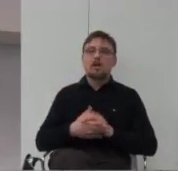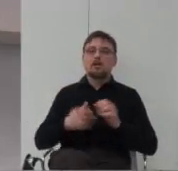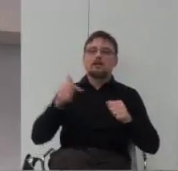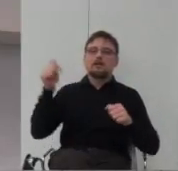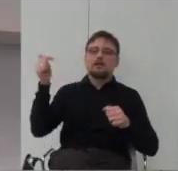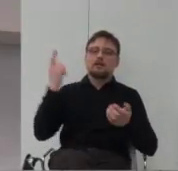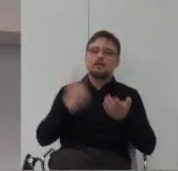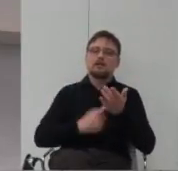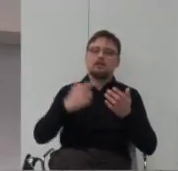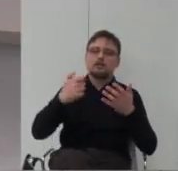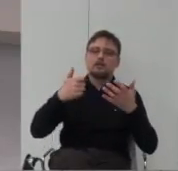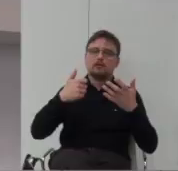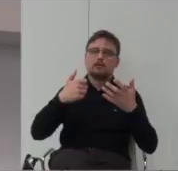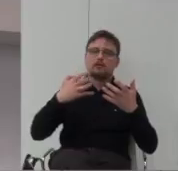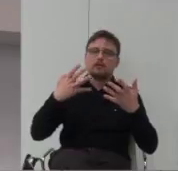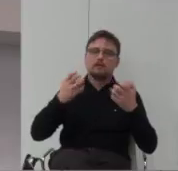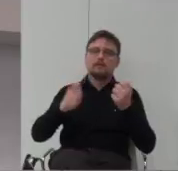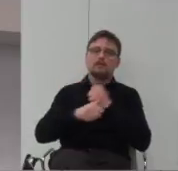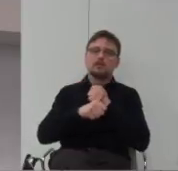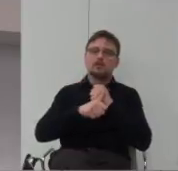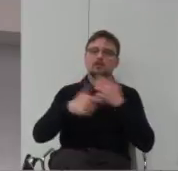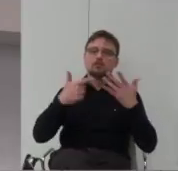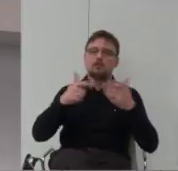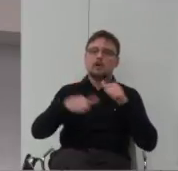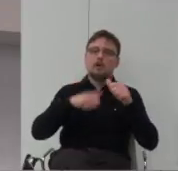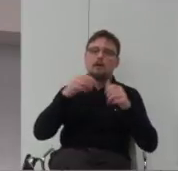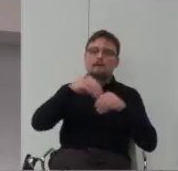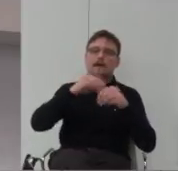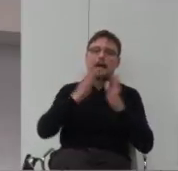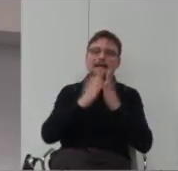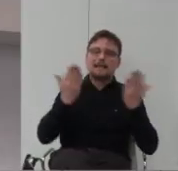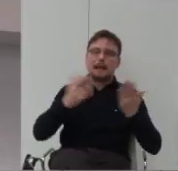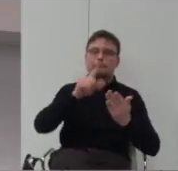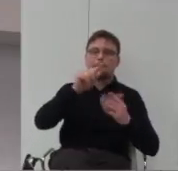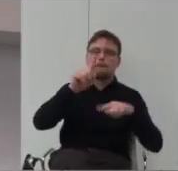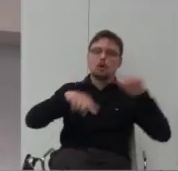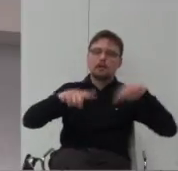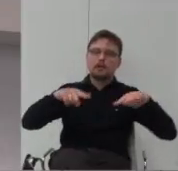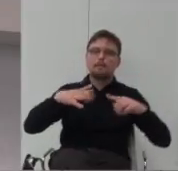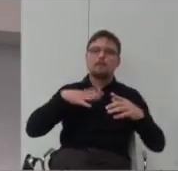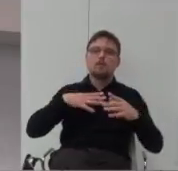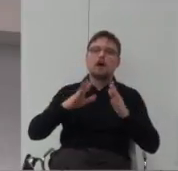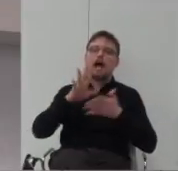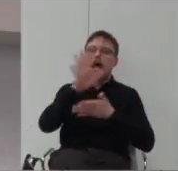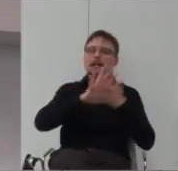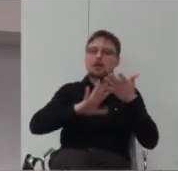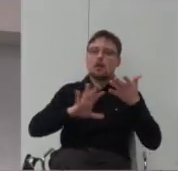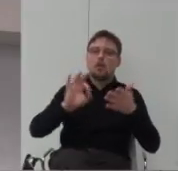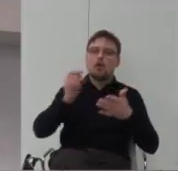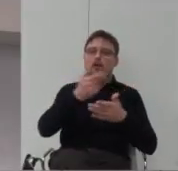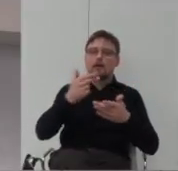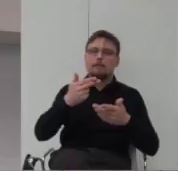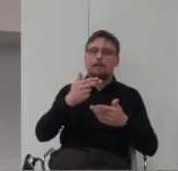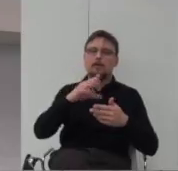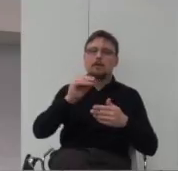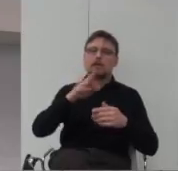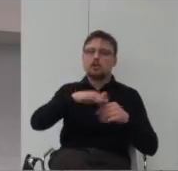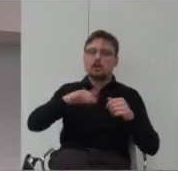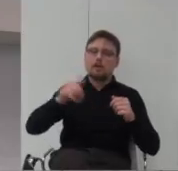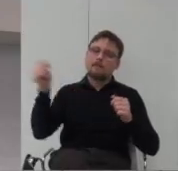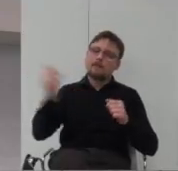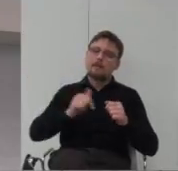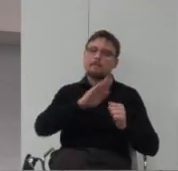oraz społecznościami, które były przez nie kreowane. W 67 roku w gazecie Politiken został